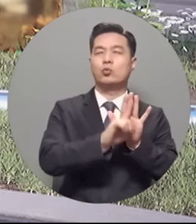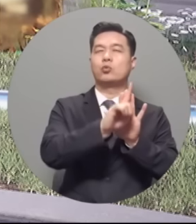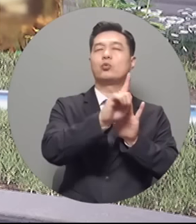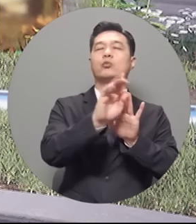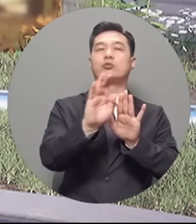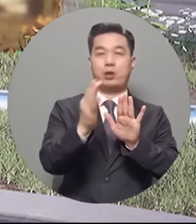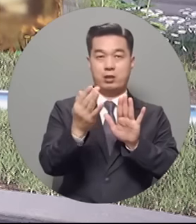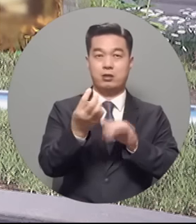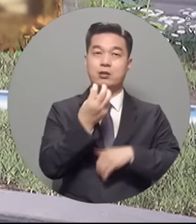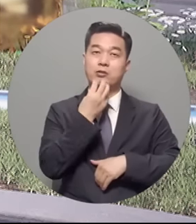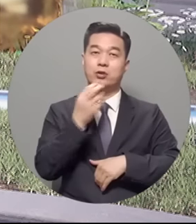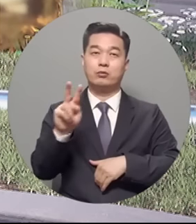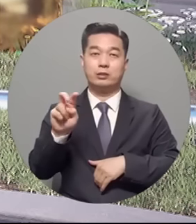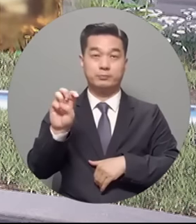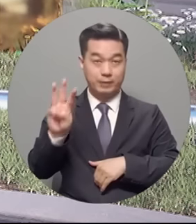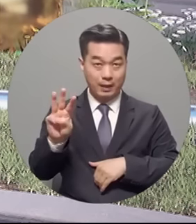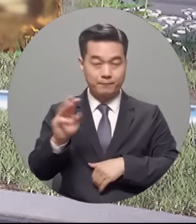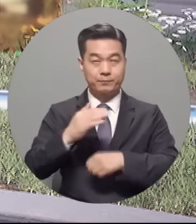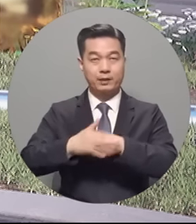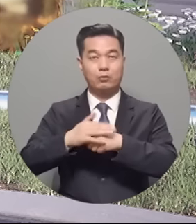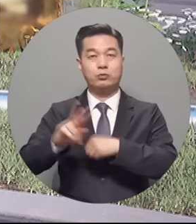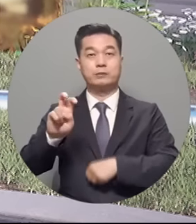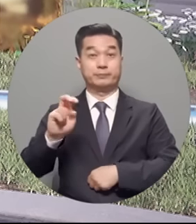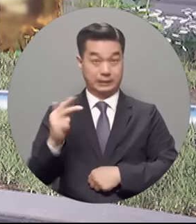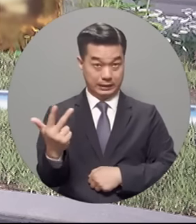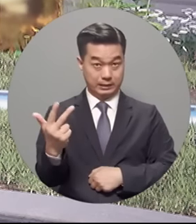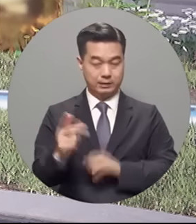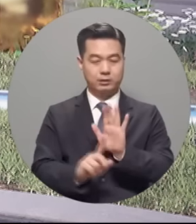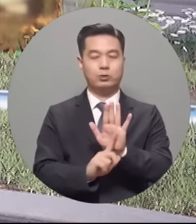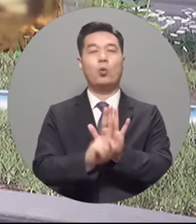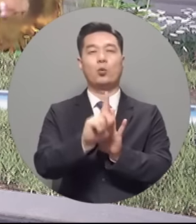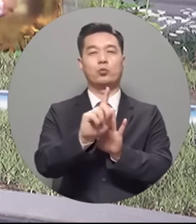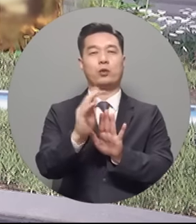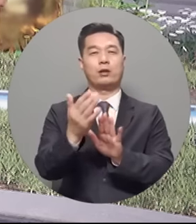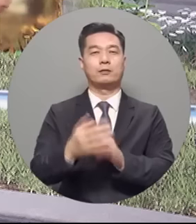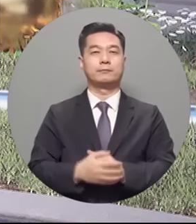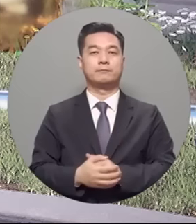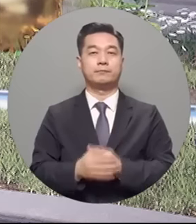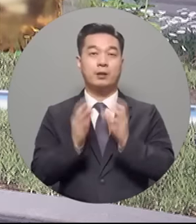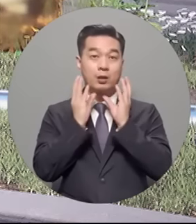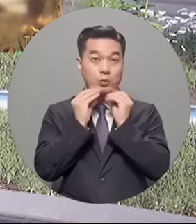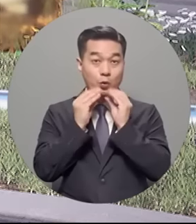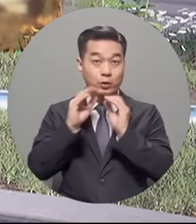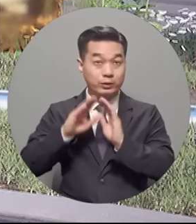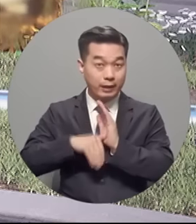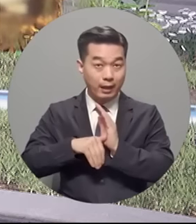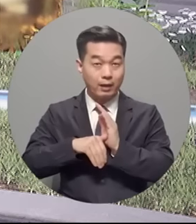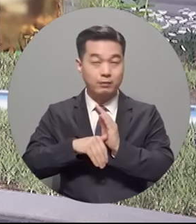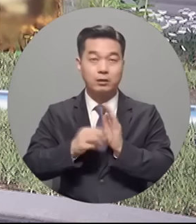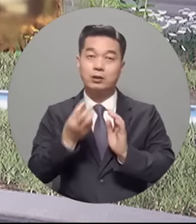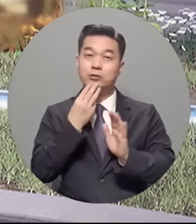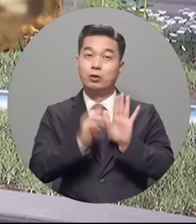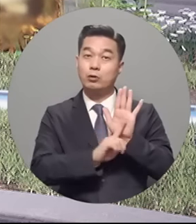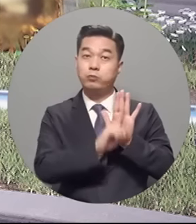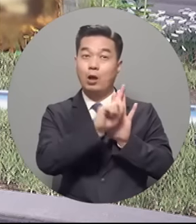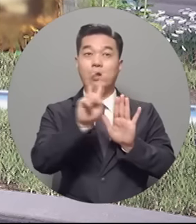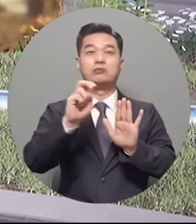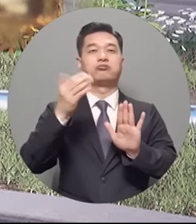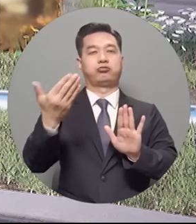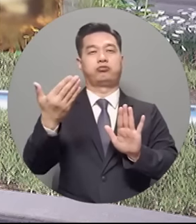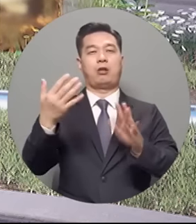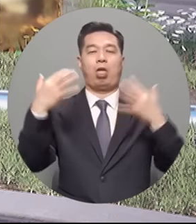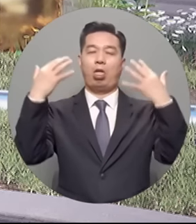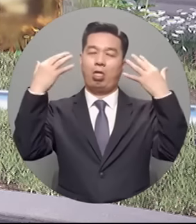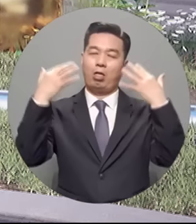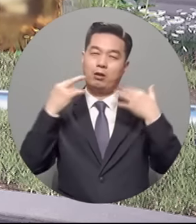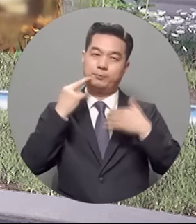보이겠습니다. 서울이 23도, 대구 27도까지 오르겠습니다. 주말에는 서울의 낮 기온이 29도까지 오르면서 더